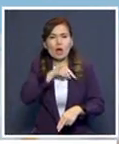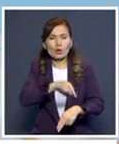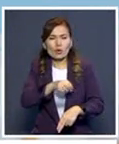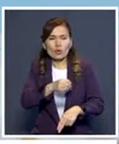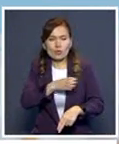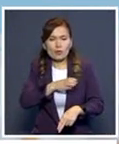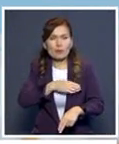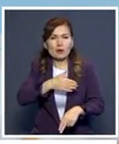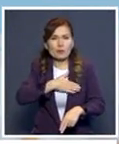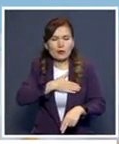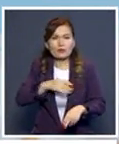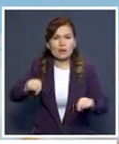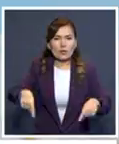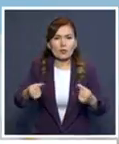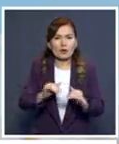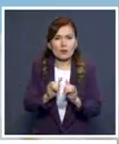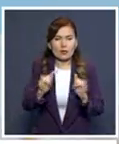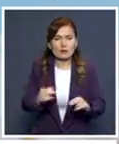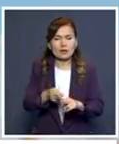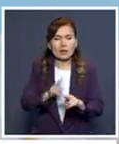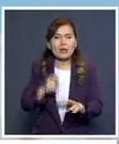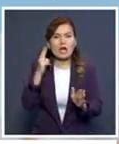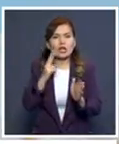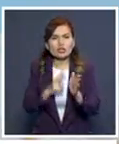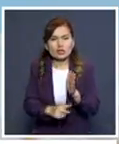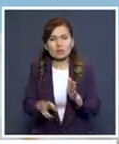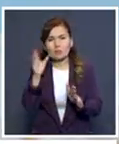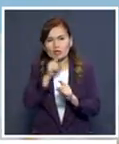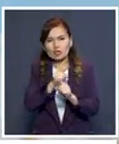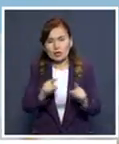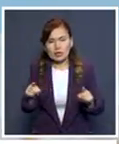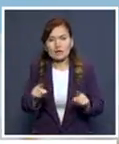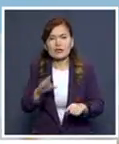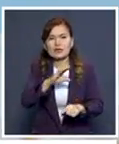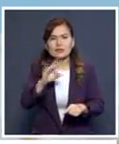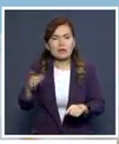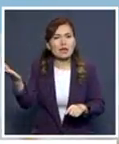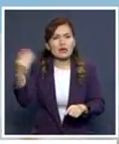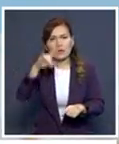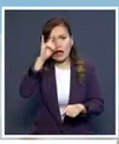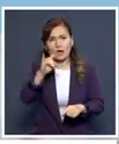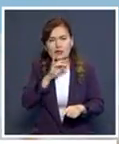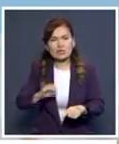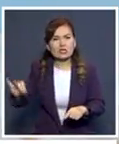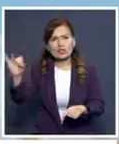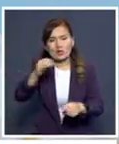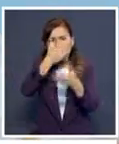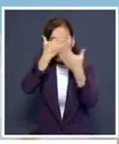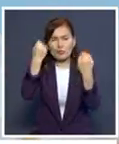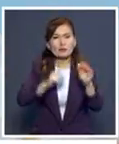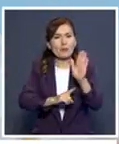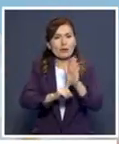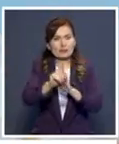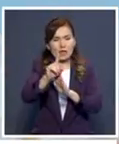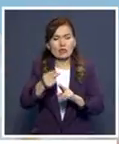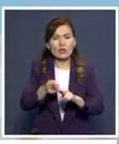ұрпақтың ортасына келіп, біздің 70 жылдық кеңес дәуірінде ұмыт бола бастаған қазақтық салт дәстүр,